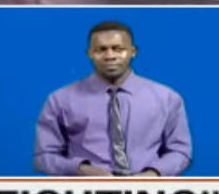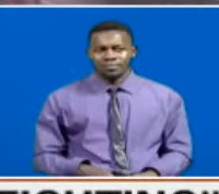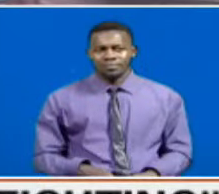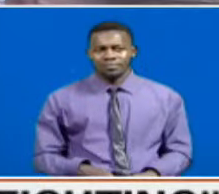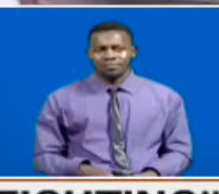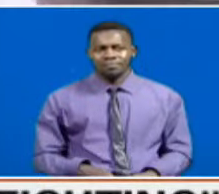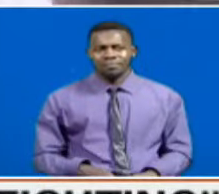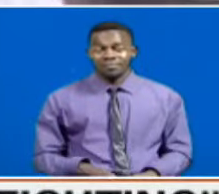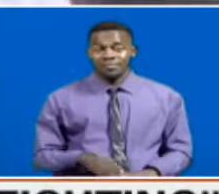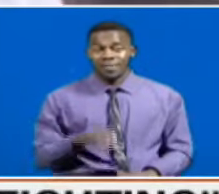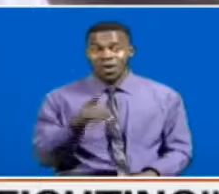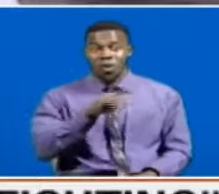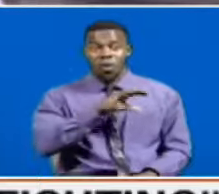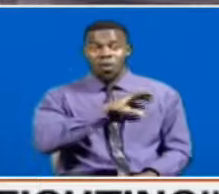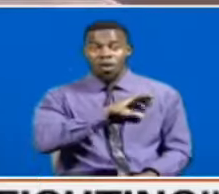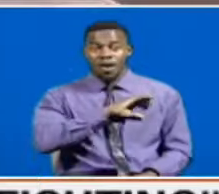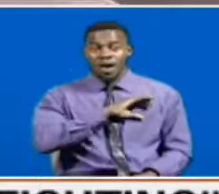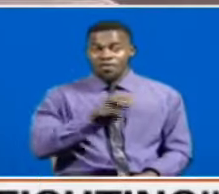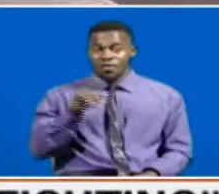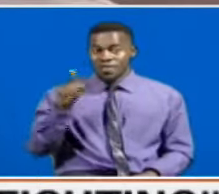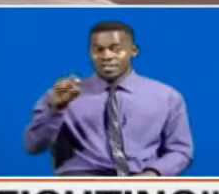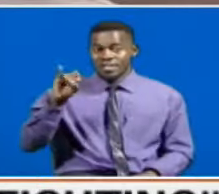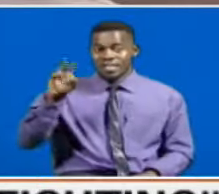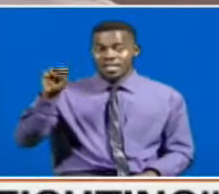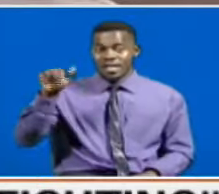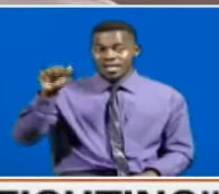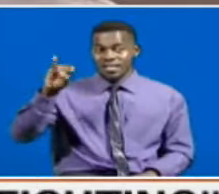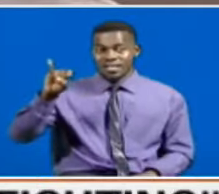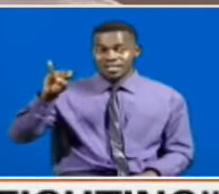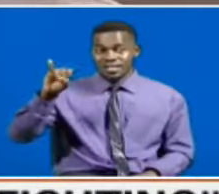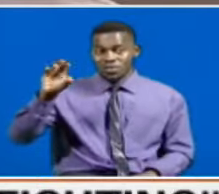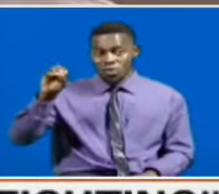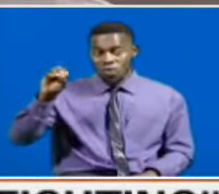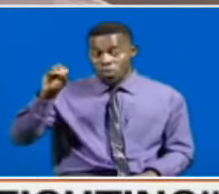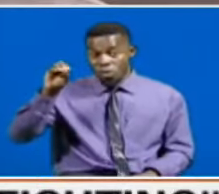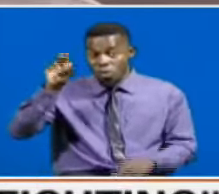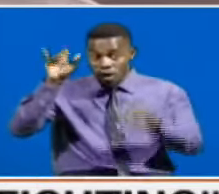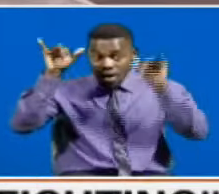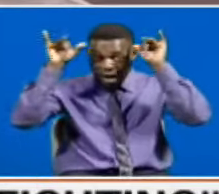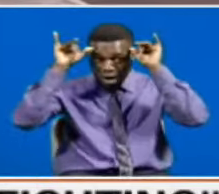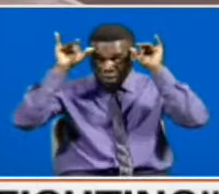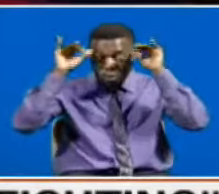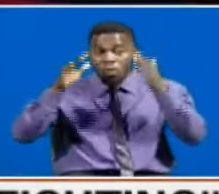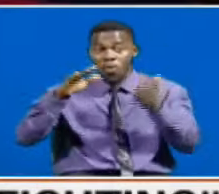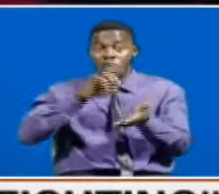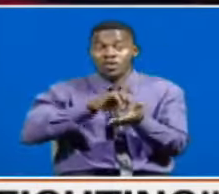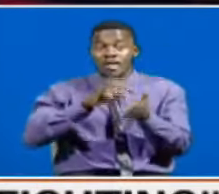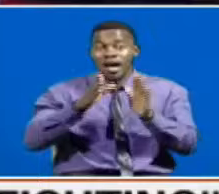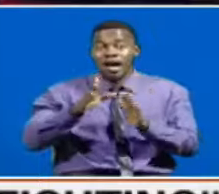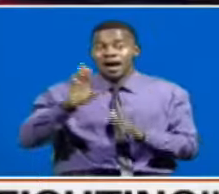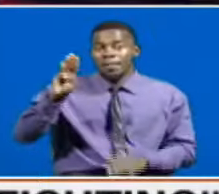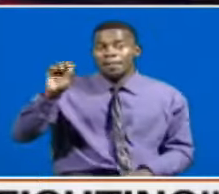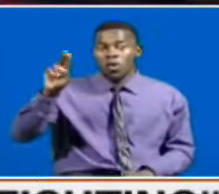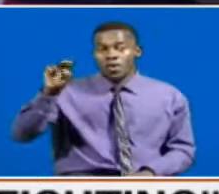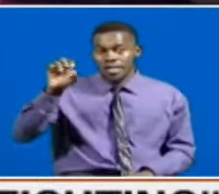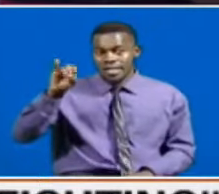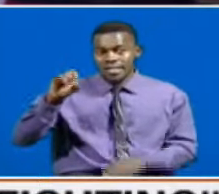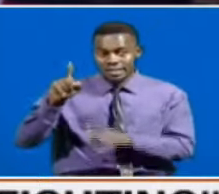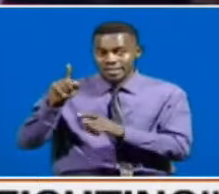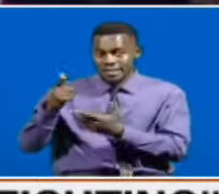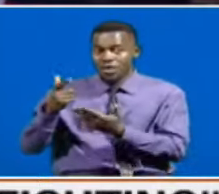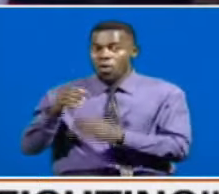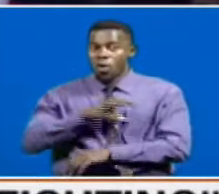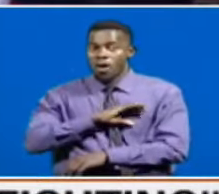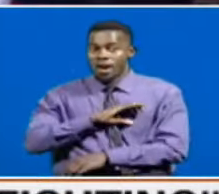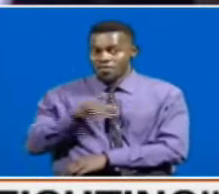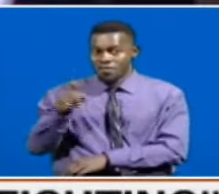Mmiliki wa fahali maarufu kwa jina la Inasio, Seneta wa Kakamega Daktari Boni Khalwale, akimkana na kwa lugha ya hapa kumlaani